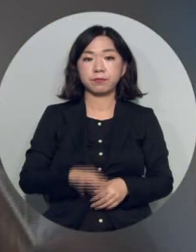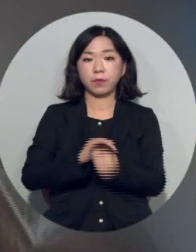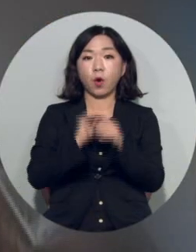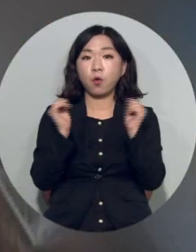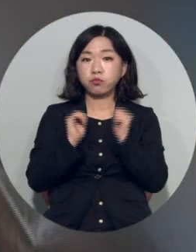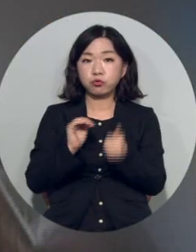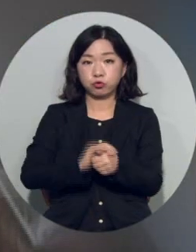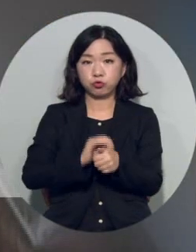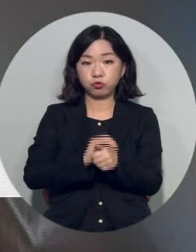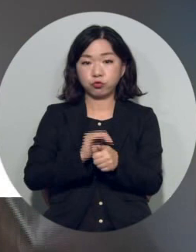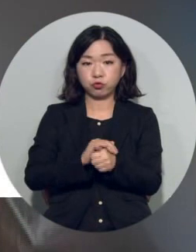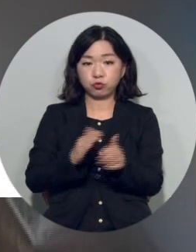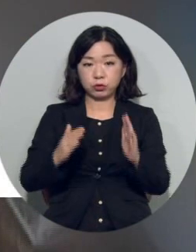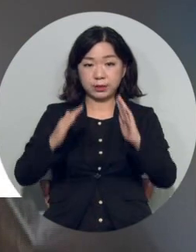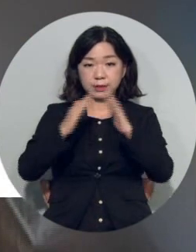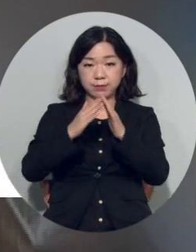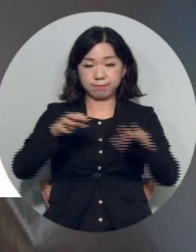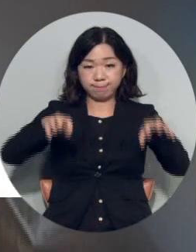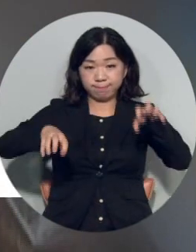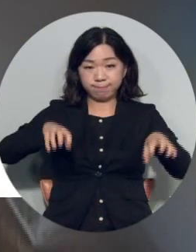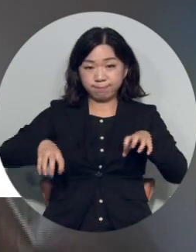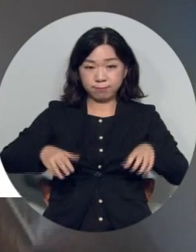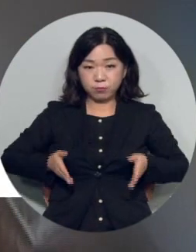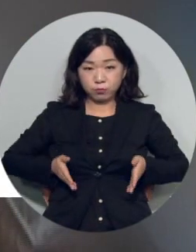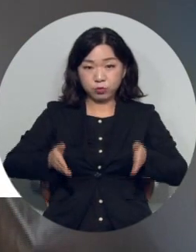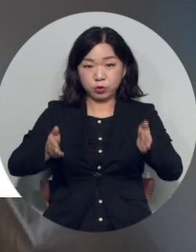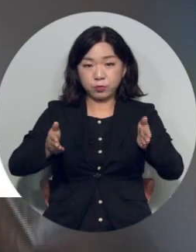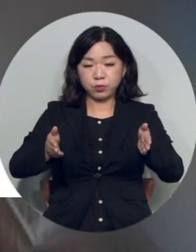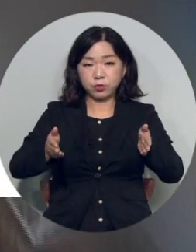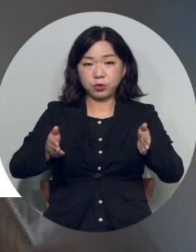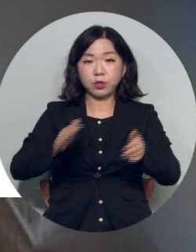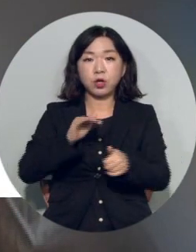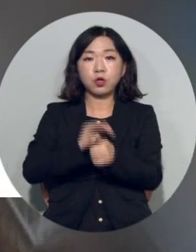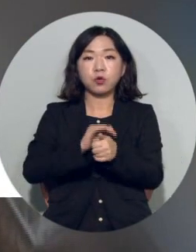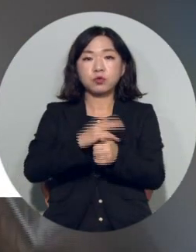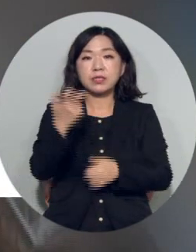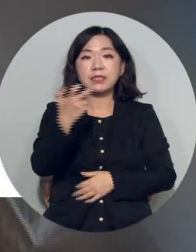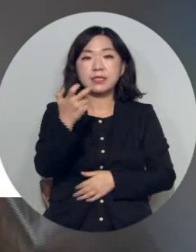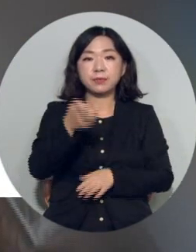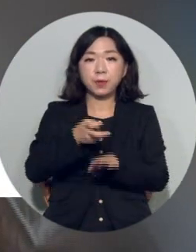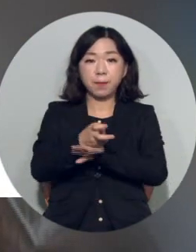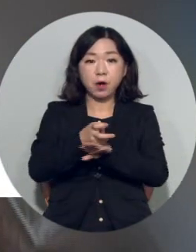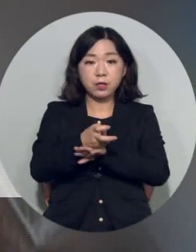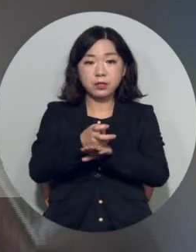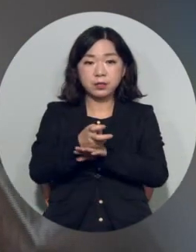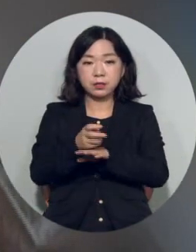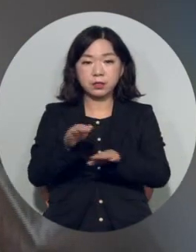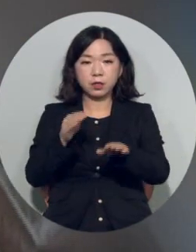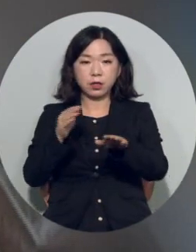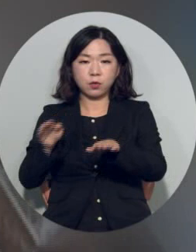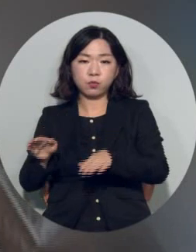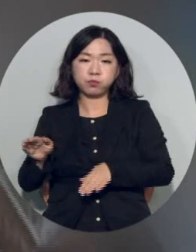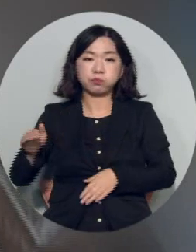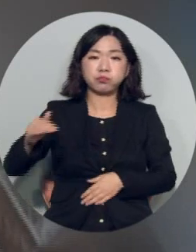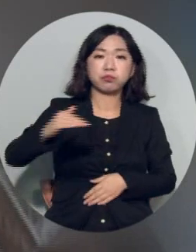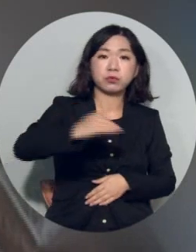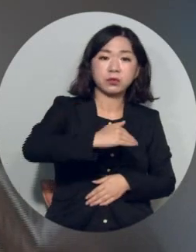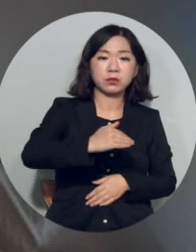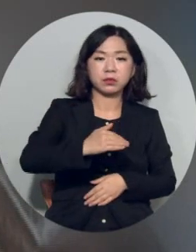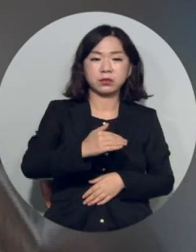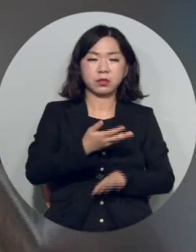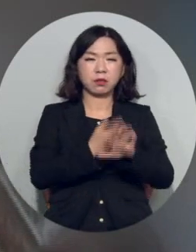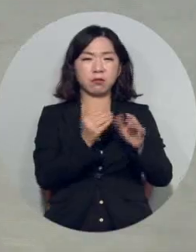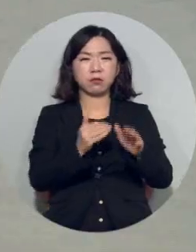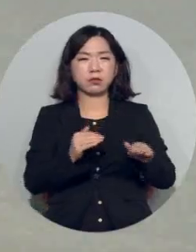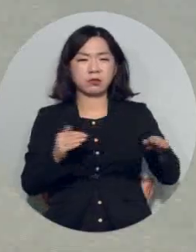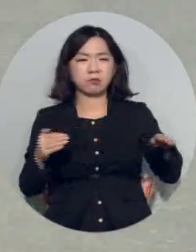경북 경주의 한 주택가 골목길. 경주 70번 시내버스가 골목길을 빠져나와 좌회전하는 순간 수입차와